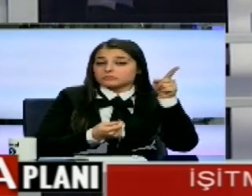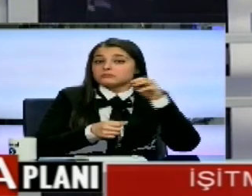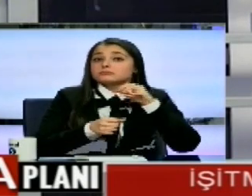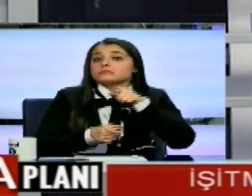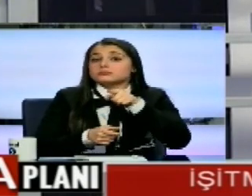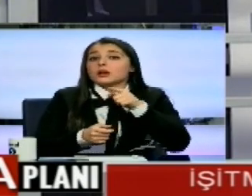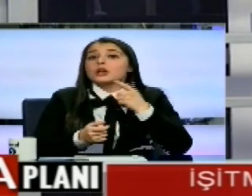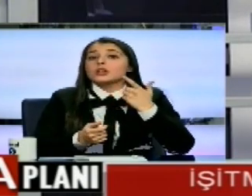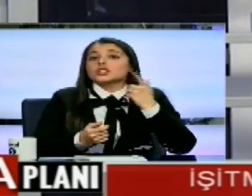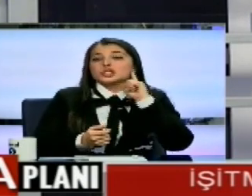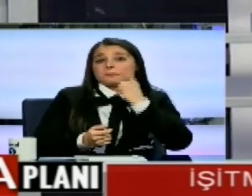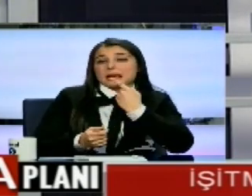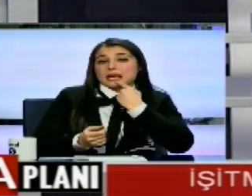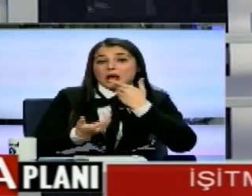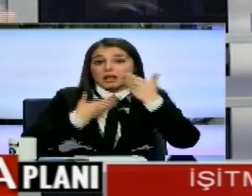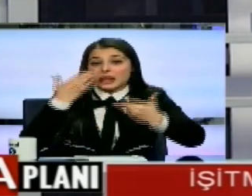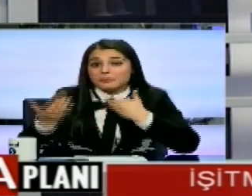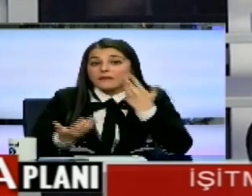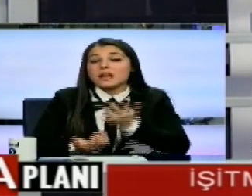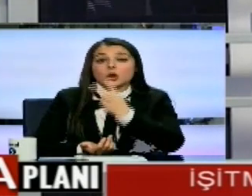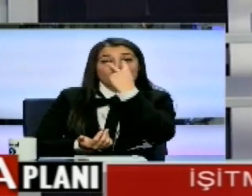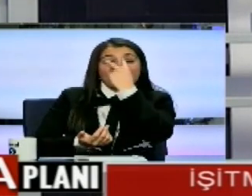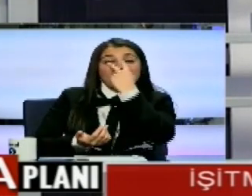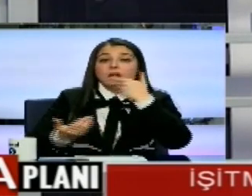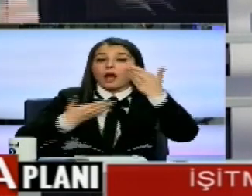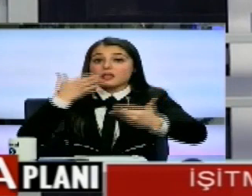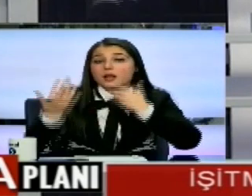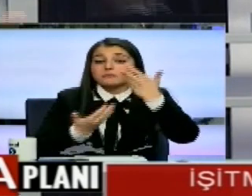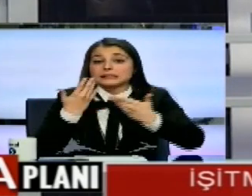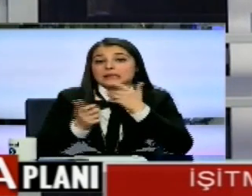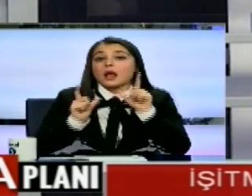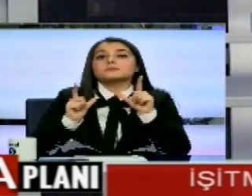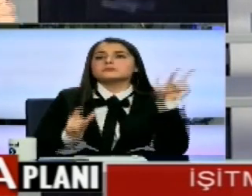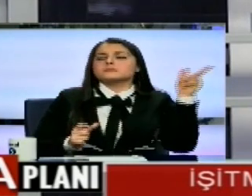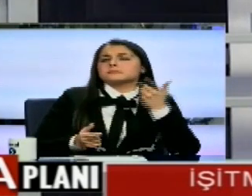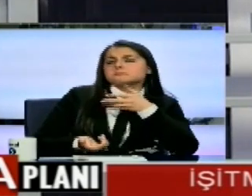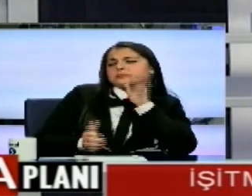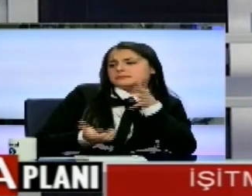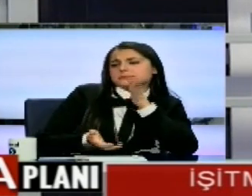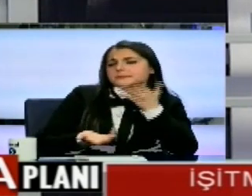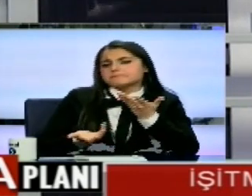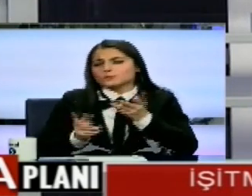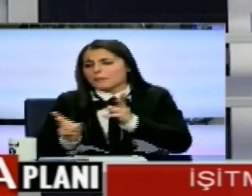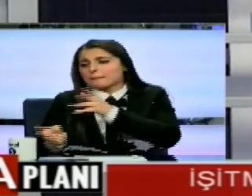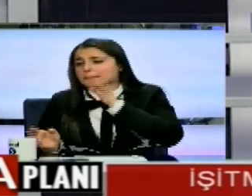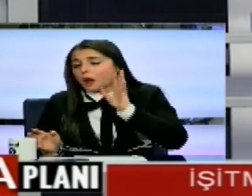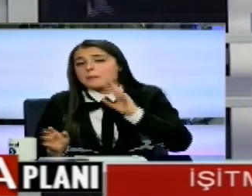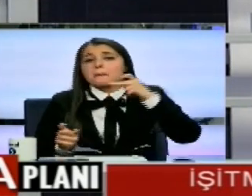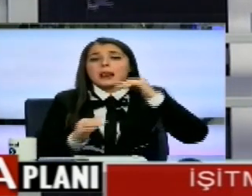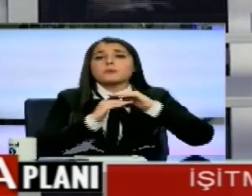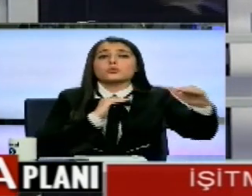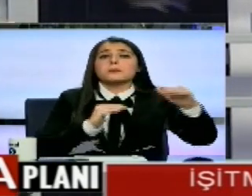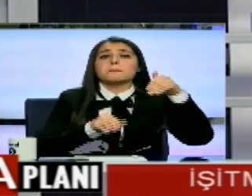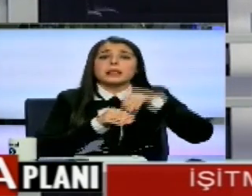işitme engellinin söylemesi gerekiyor ya da bir görme engellinin ifade etmesi gerekiyor. Aksi takdirde parlamentodaki hiçbir